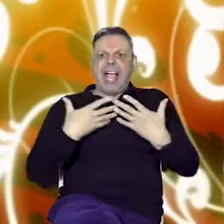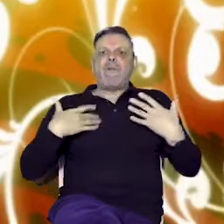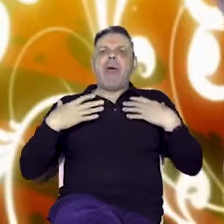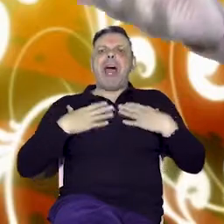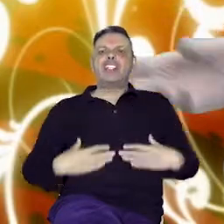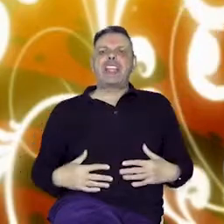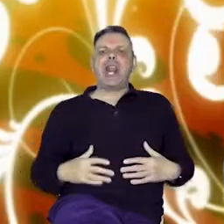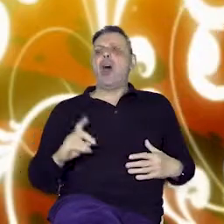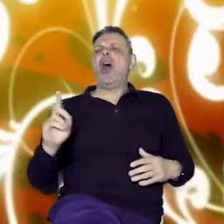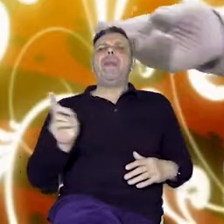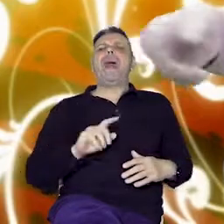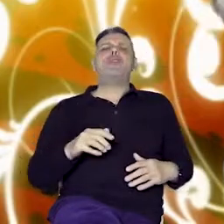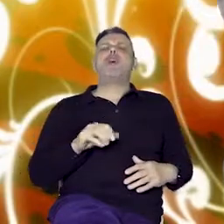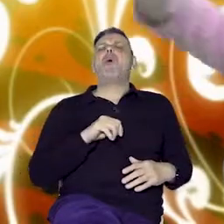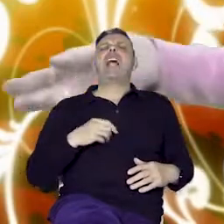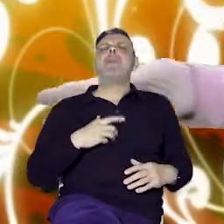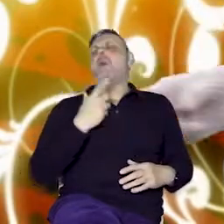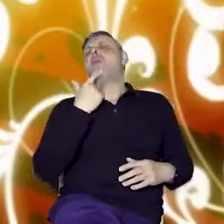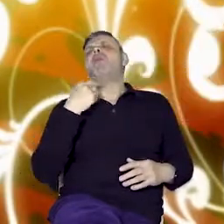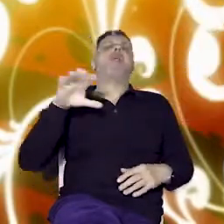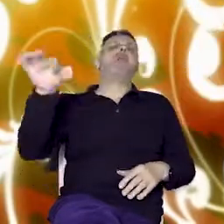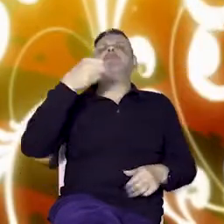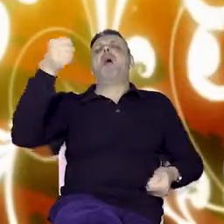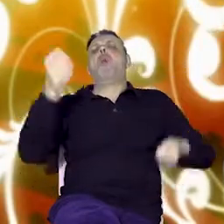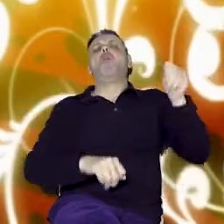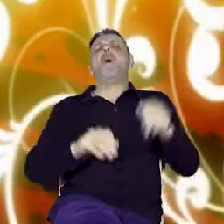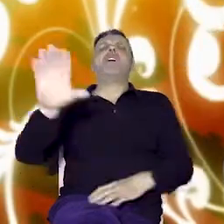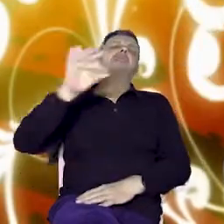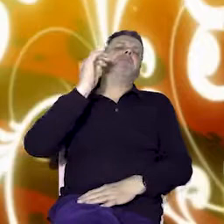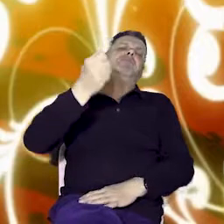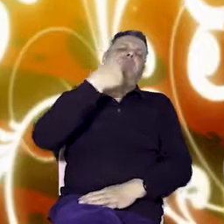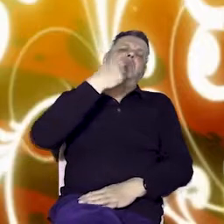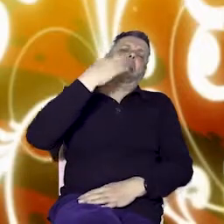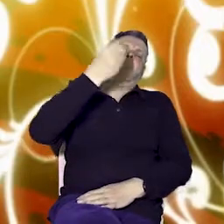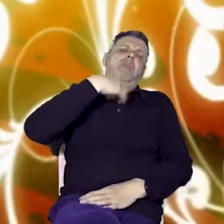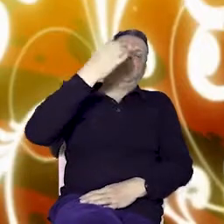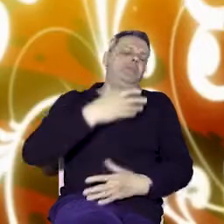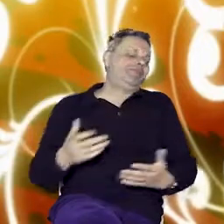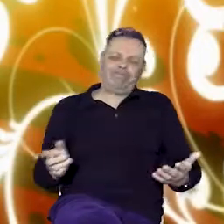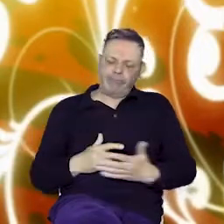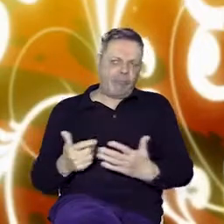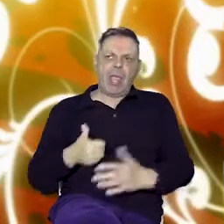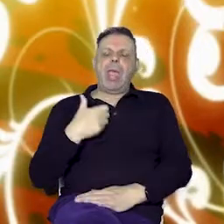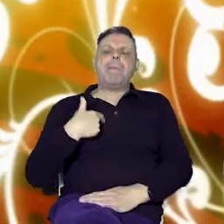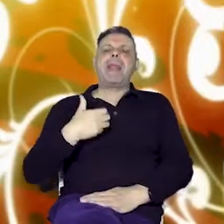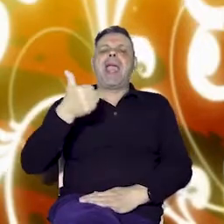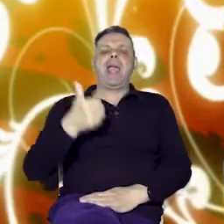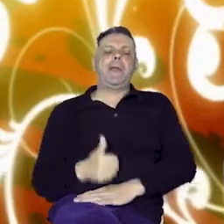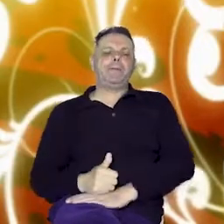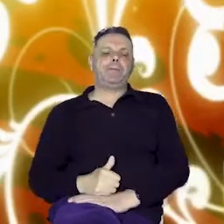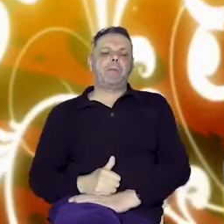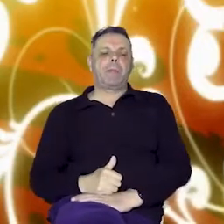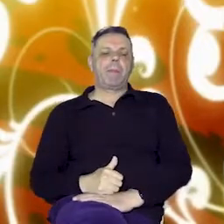to baljezgati samo i uzimati, kupovati, jer susjeda pije ovaj, onaj pije ono. Meni je profesor, zapravo, meni je